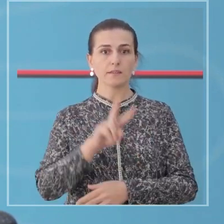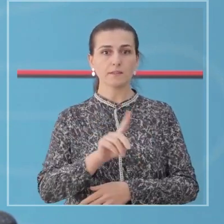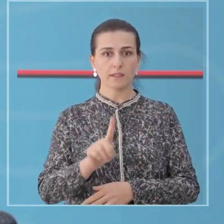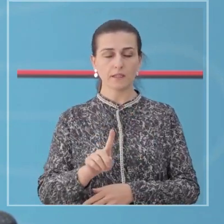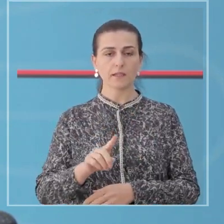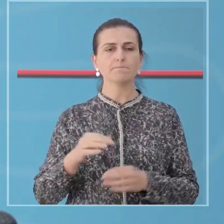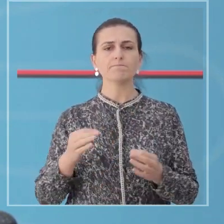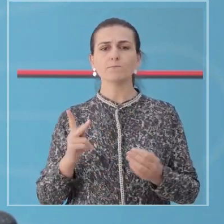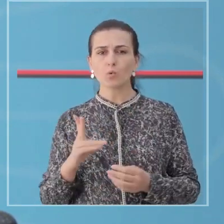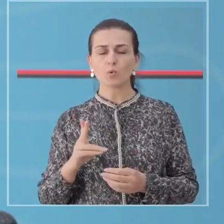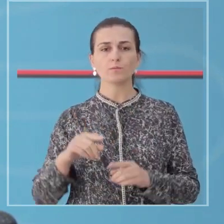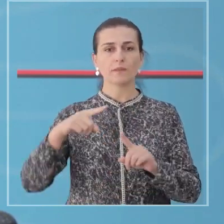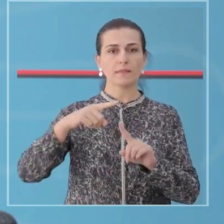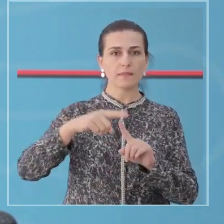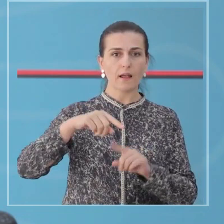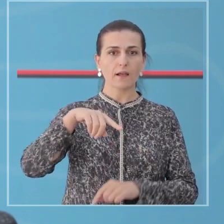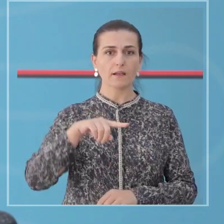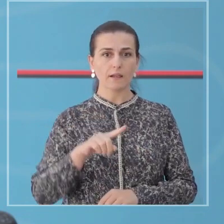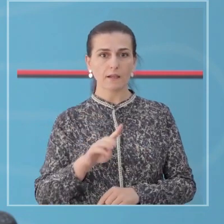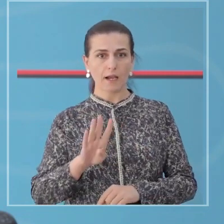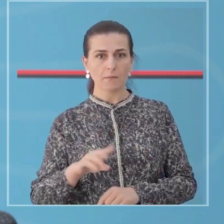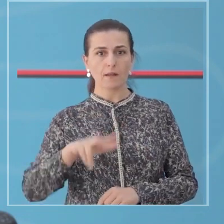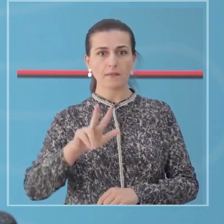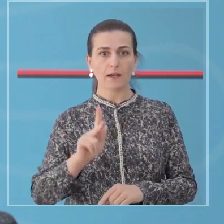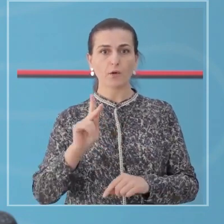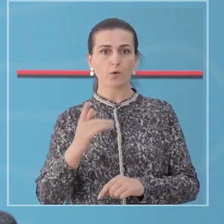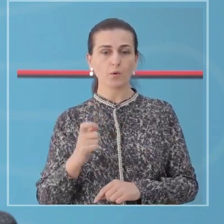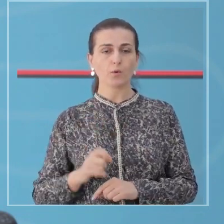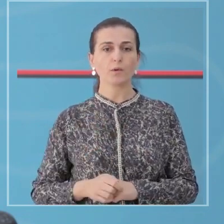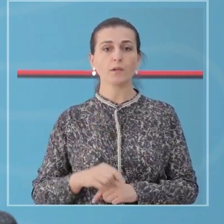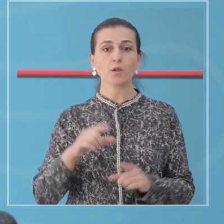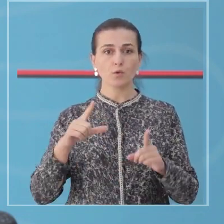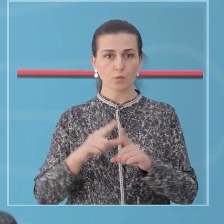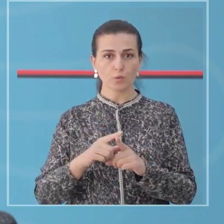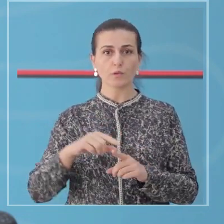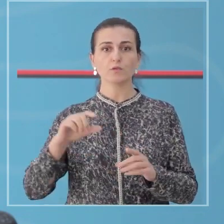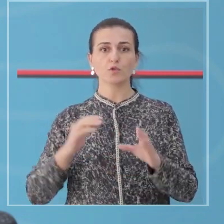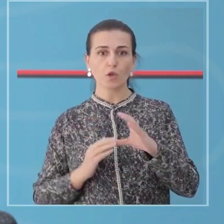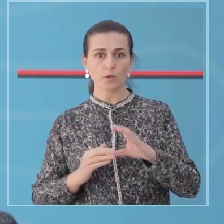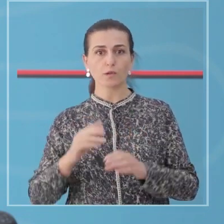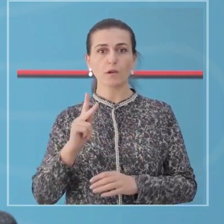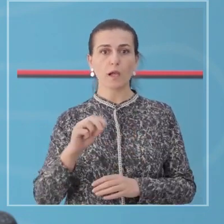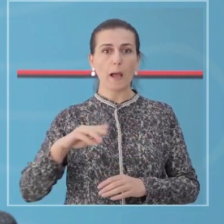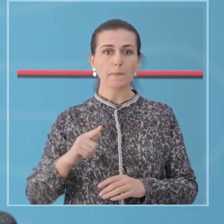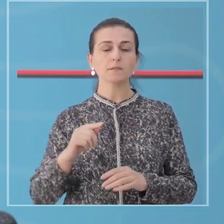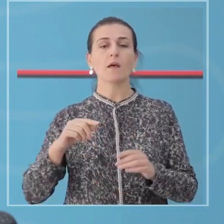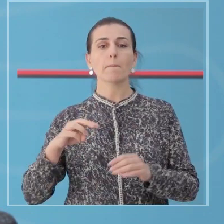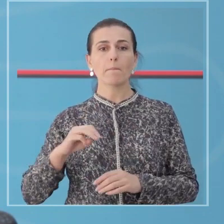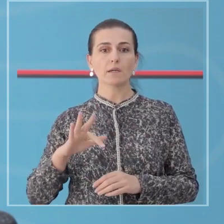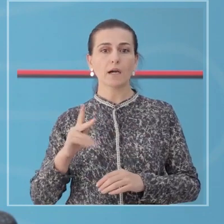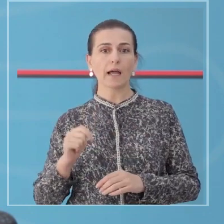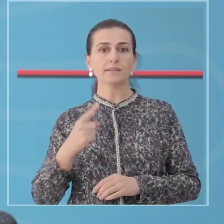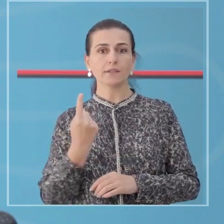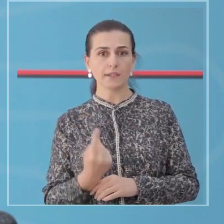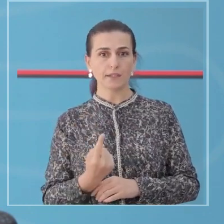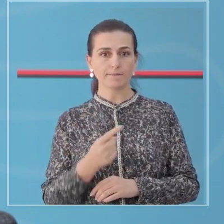pozitive. Përkatësisht, 14 në Tiranë, 3 raste në Kruj, ndërsa në Durrës, Shkodër, Kamës dhe Mallakastër